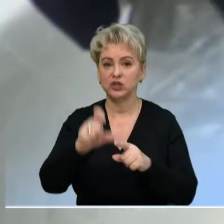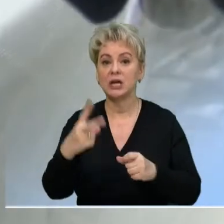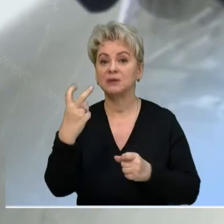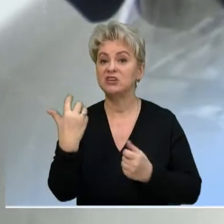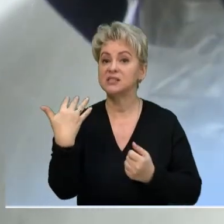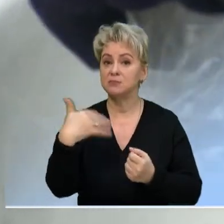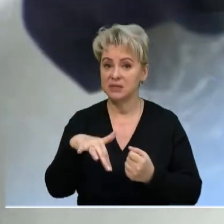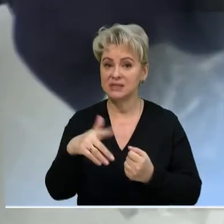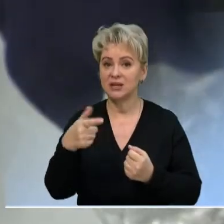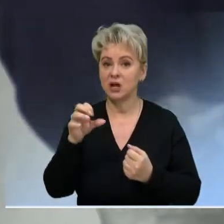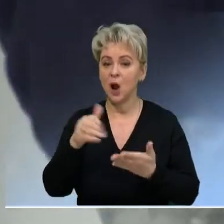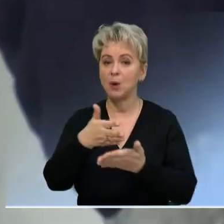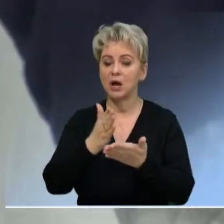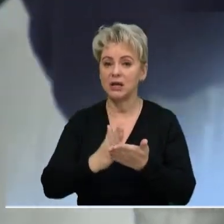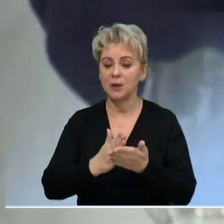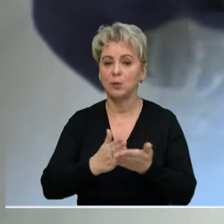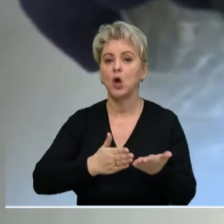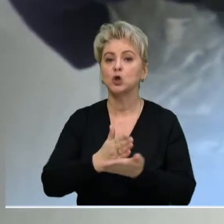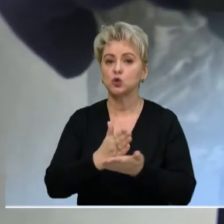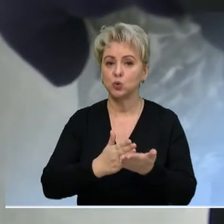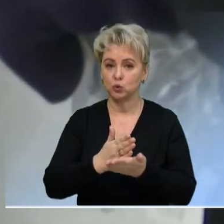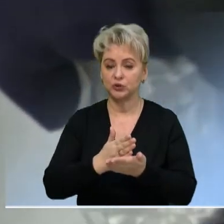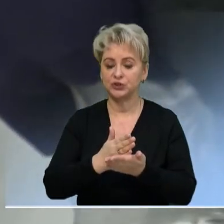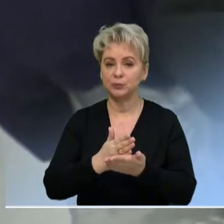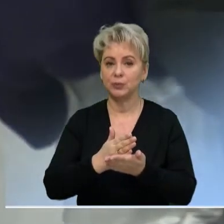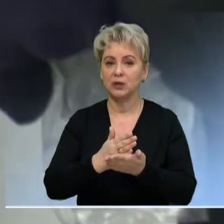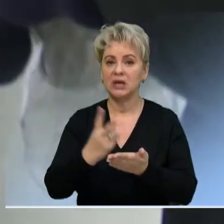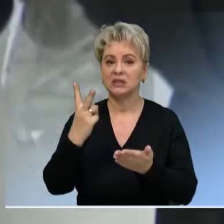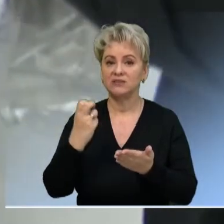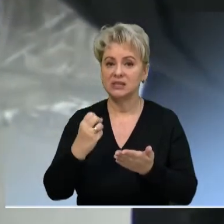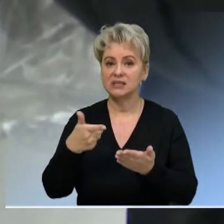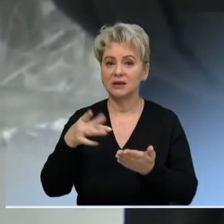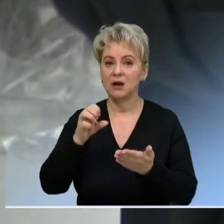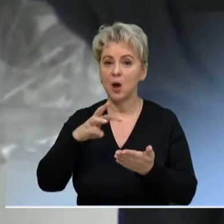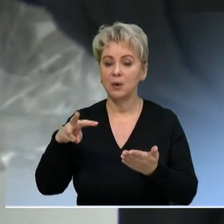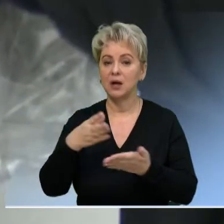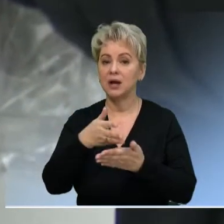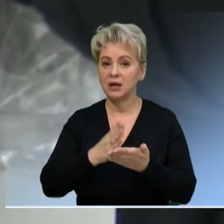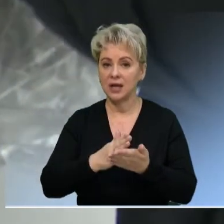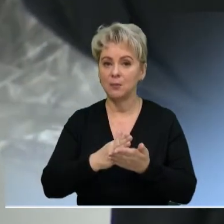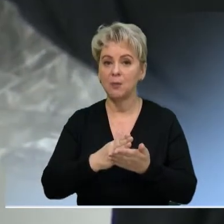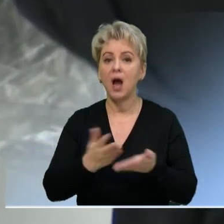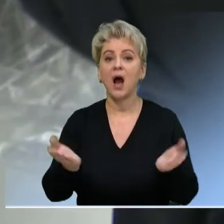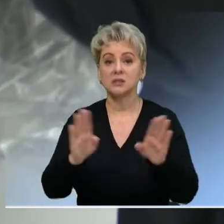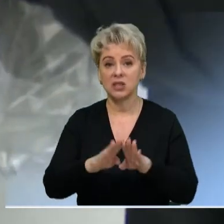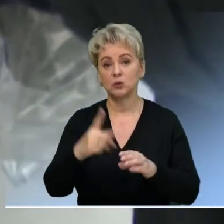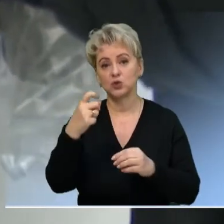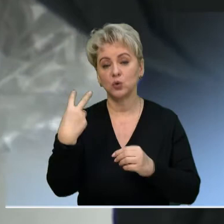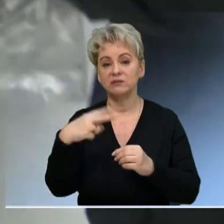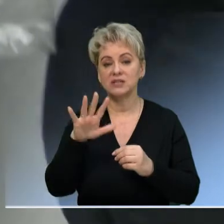250, а служащим 200, а иждивенцам и детям